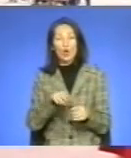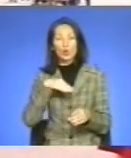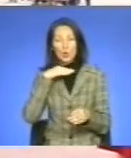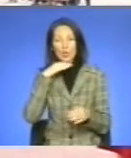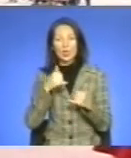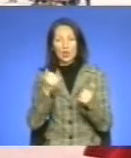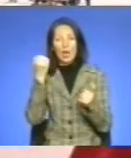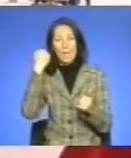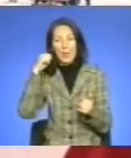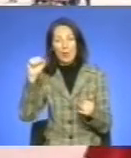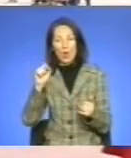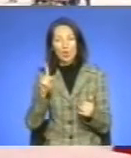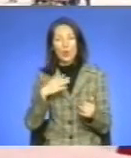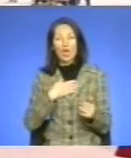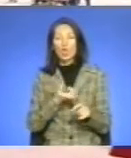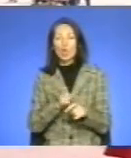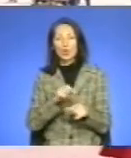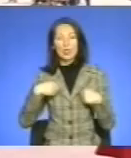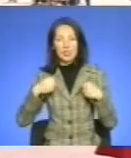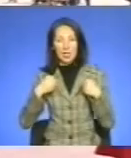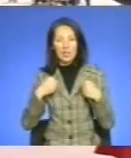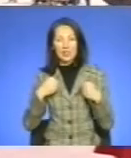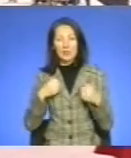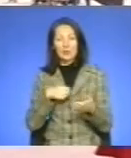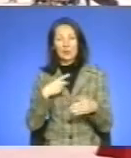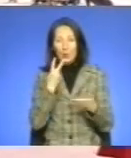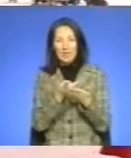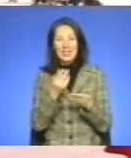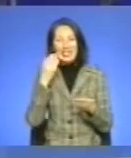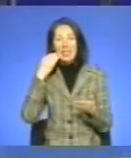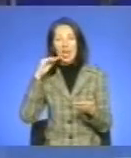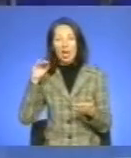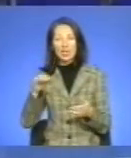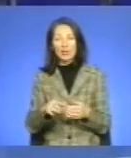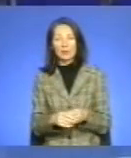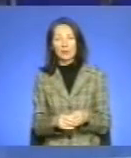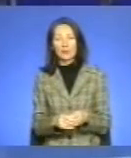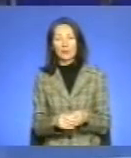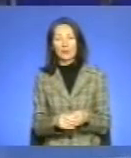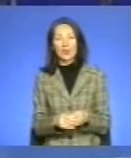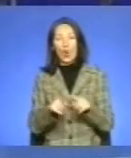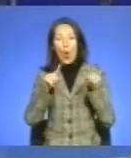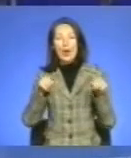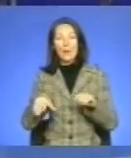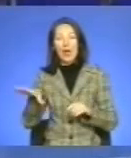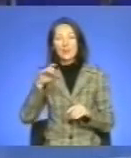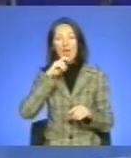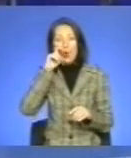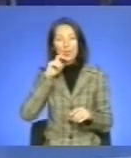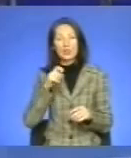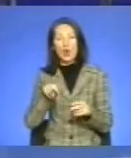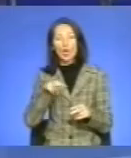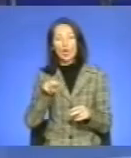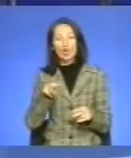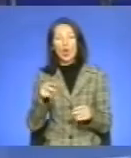для перемоги через те, що ми дуже старалися і старалися показати найкраще. У рамках всеукраїнського літературного